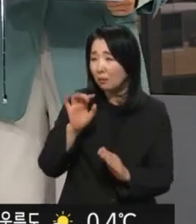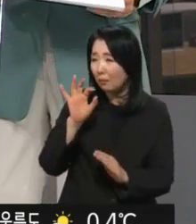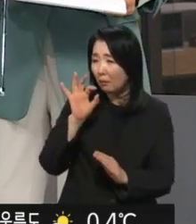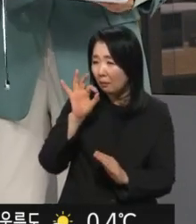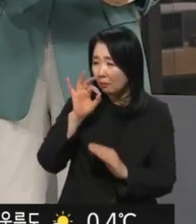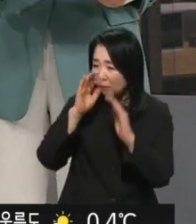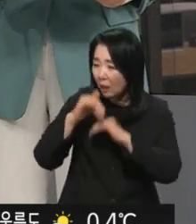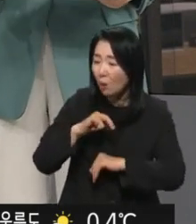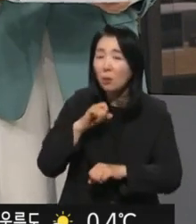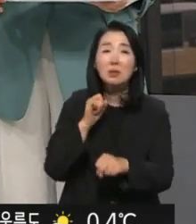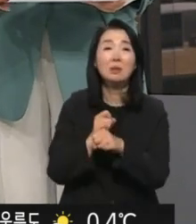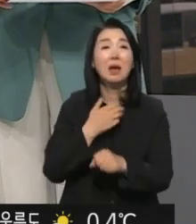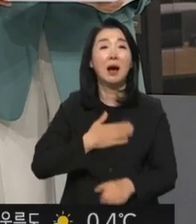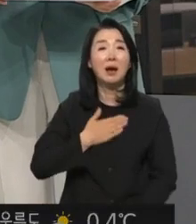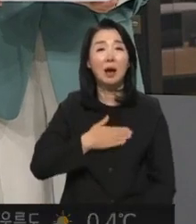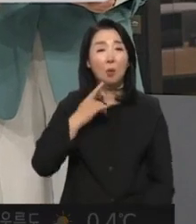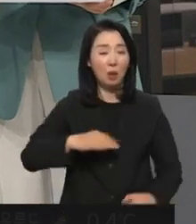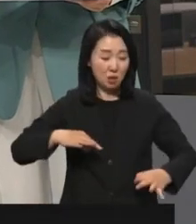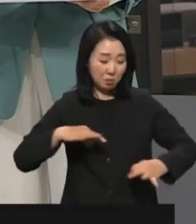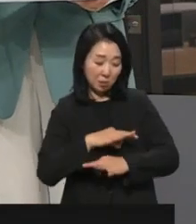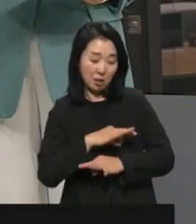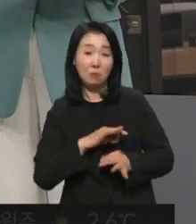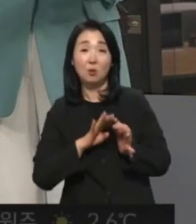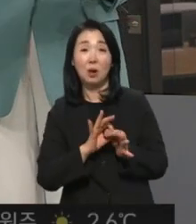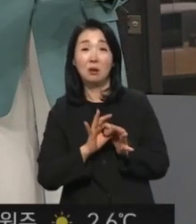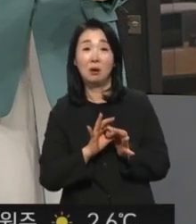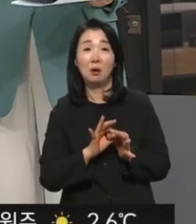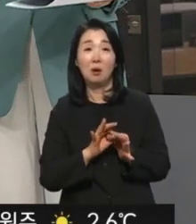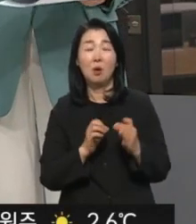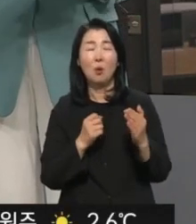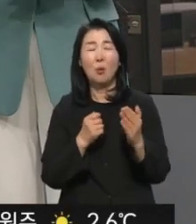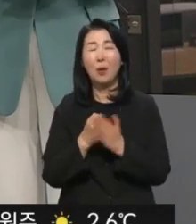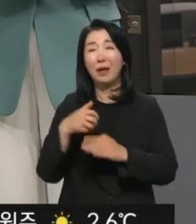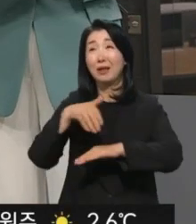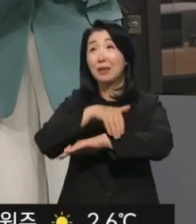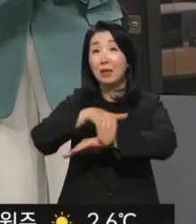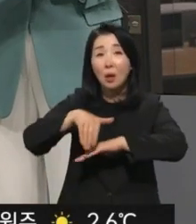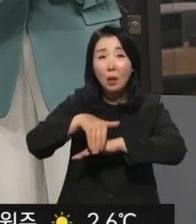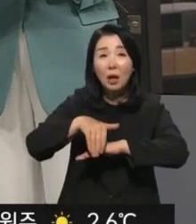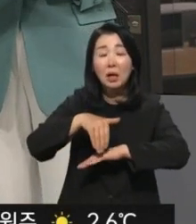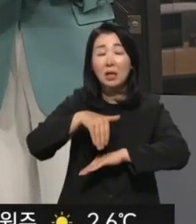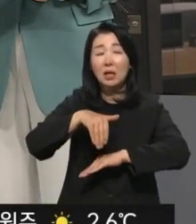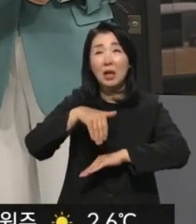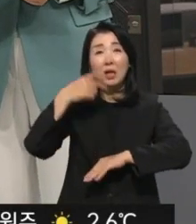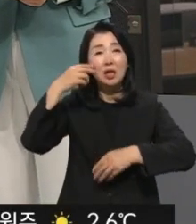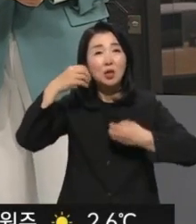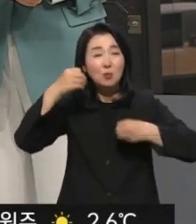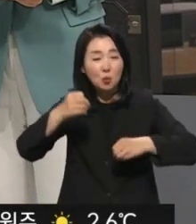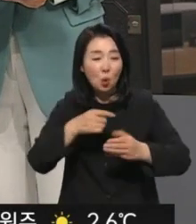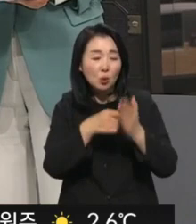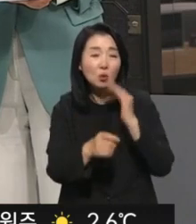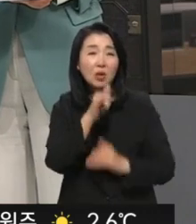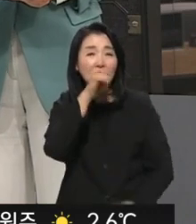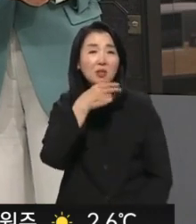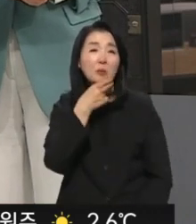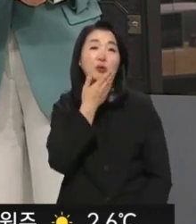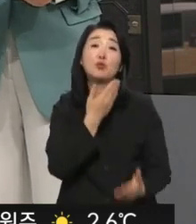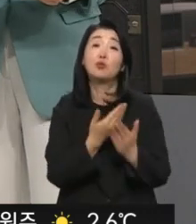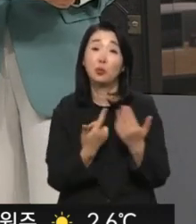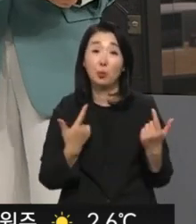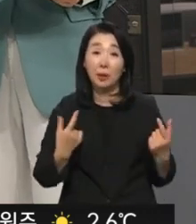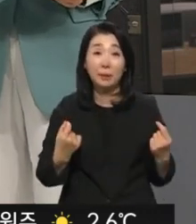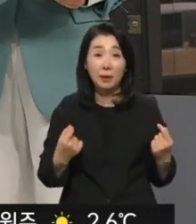내용이죠. 특히 배임 혐의의 경우에는 고의성, 특히 일부러 손해를 끼쳤느냐 이 부분이